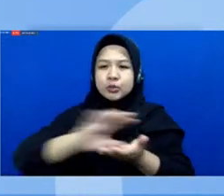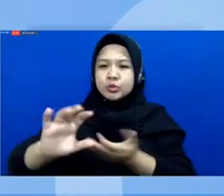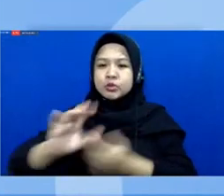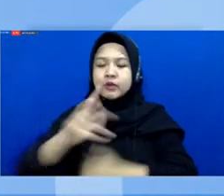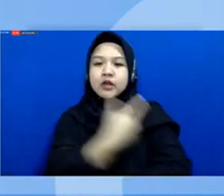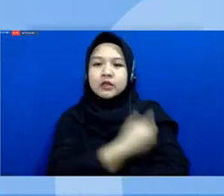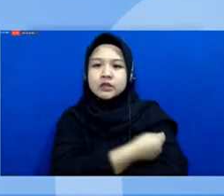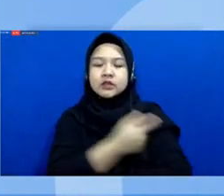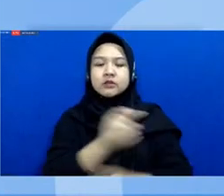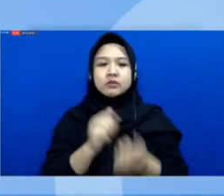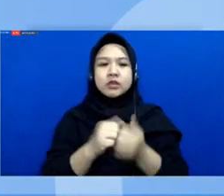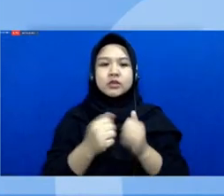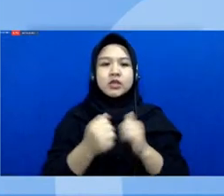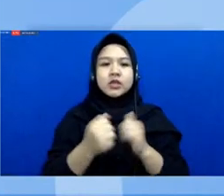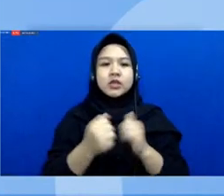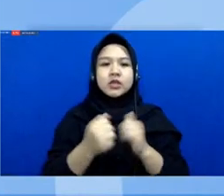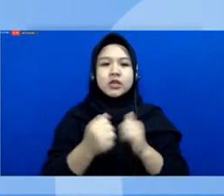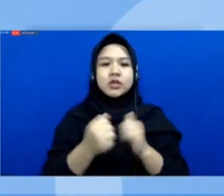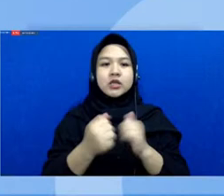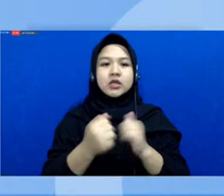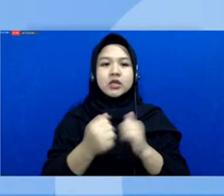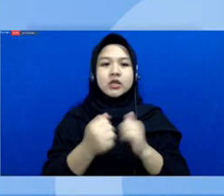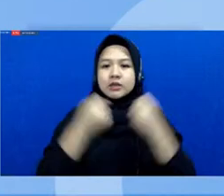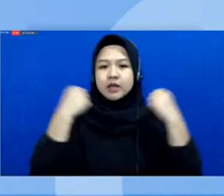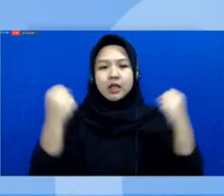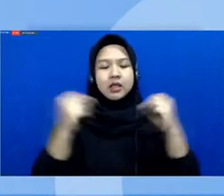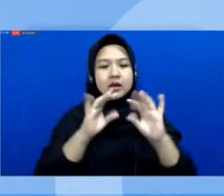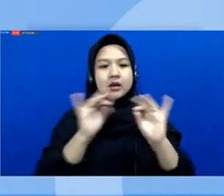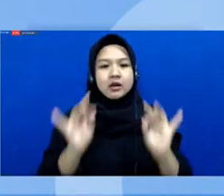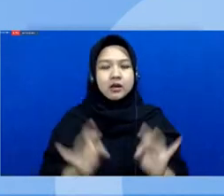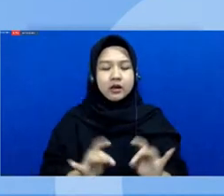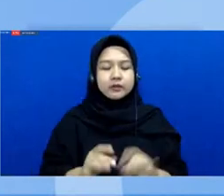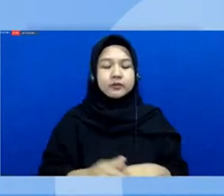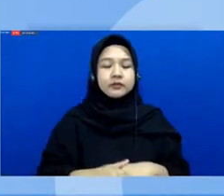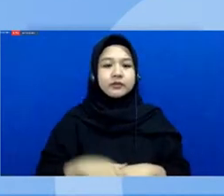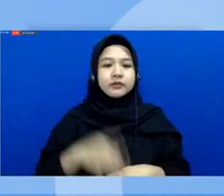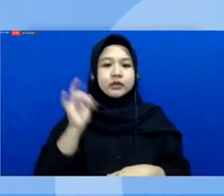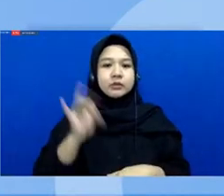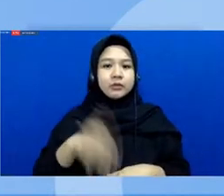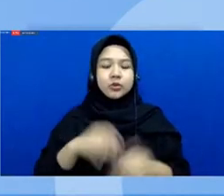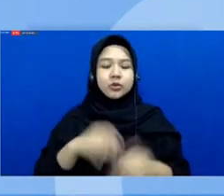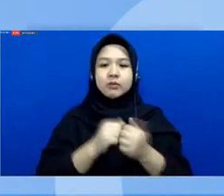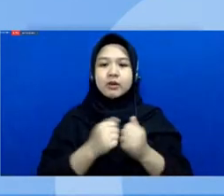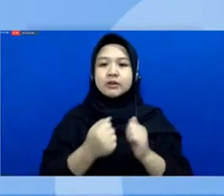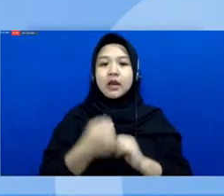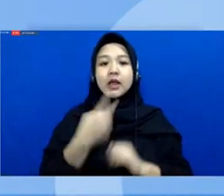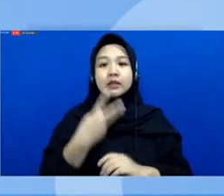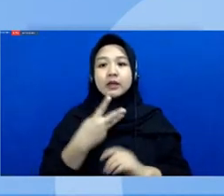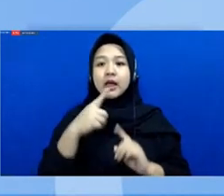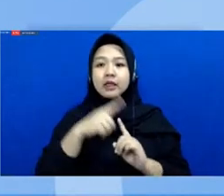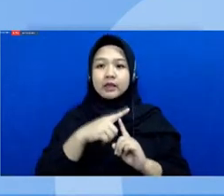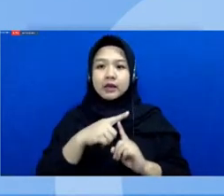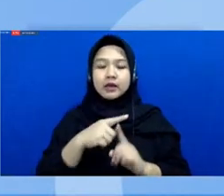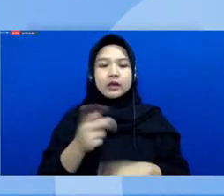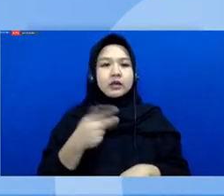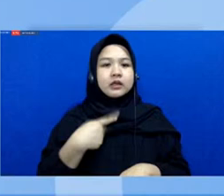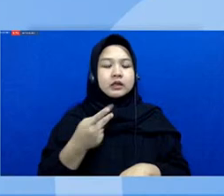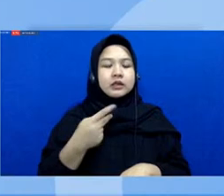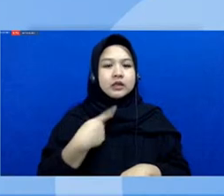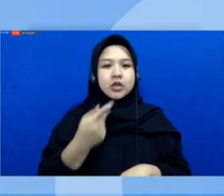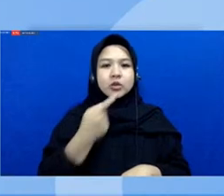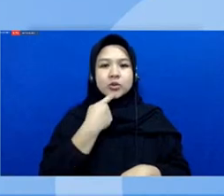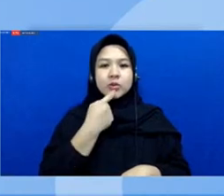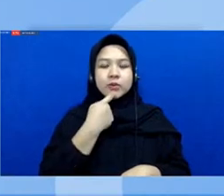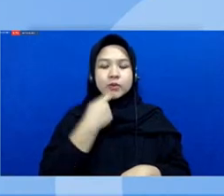persoalan kekurangan tenaga kesehatan dan sebagainya. Nah, termasuk juga persoalan 3T tadi. Ya, kita mencoba